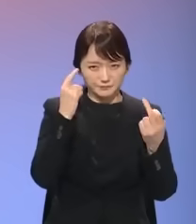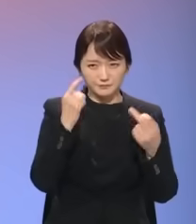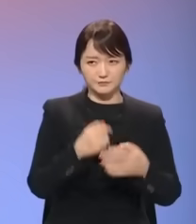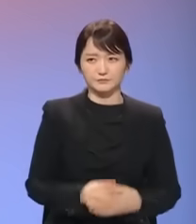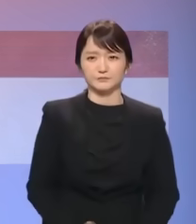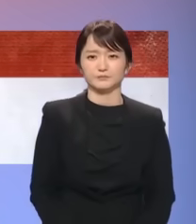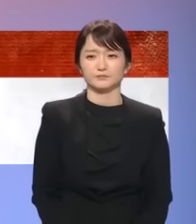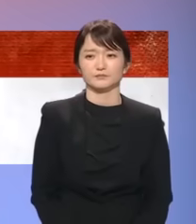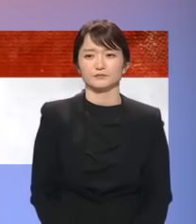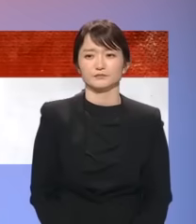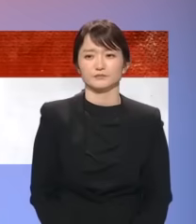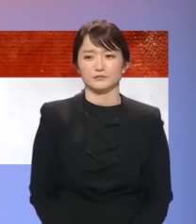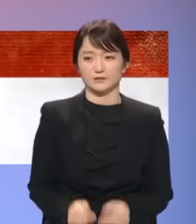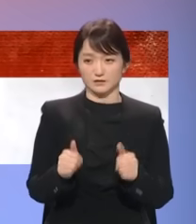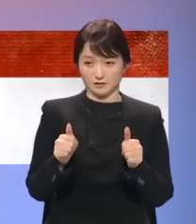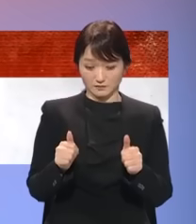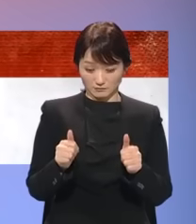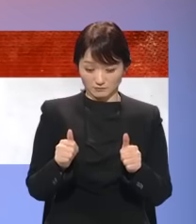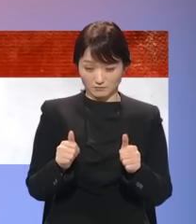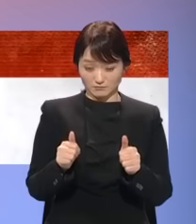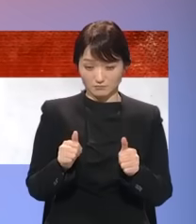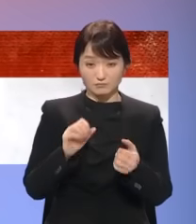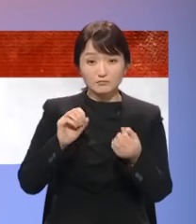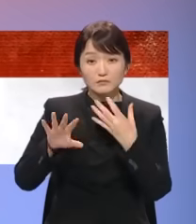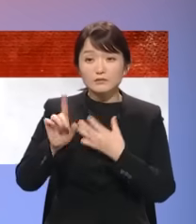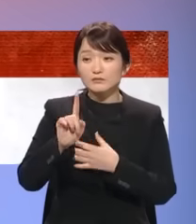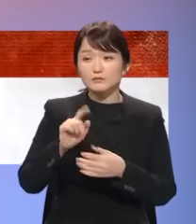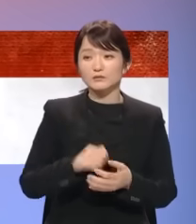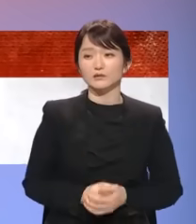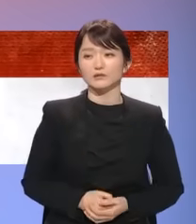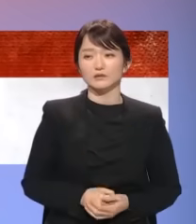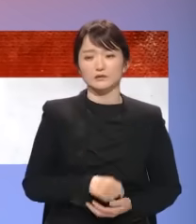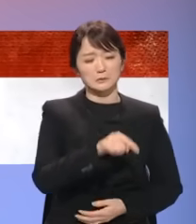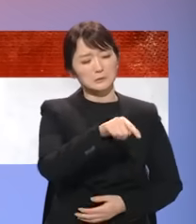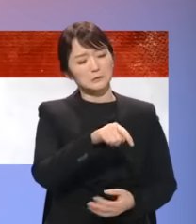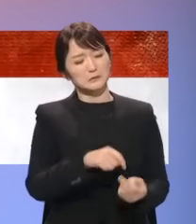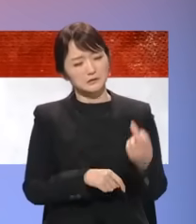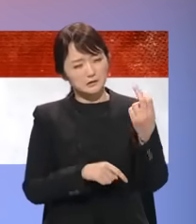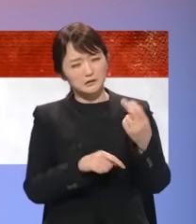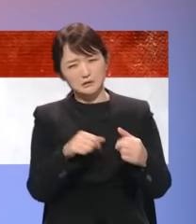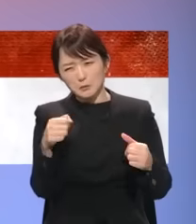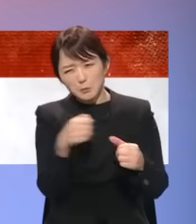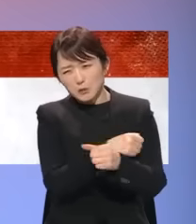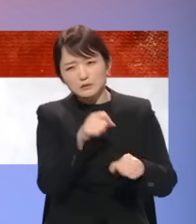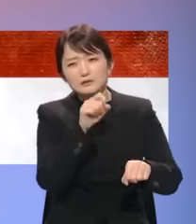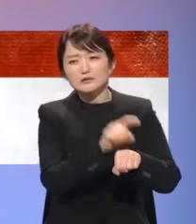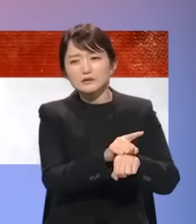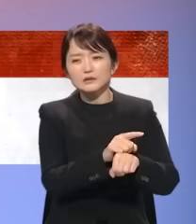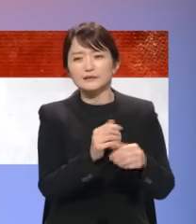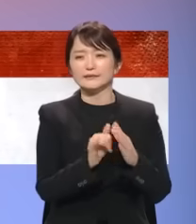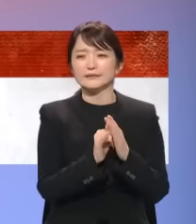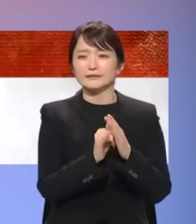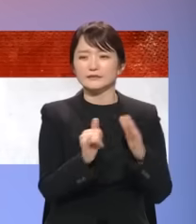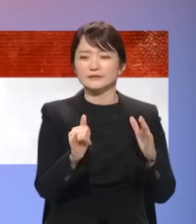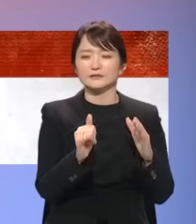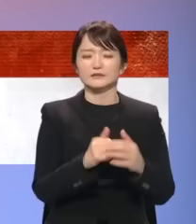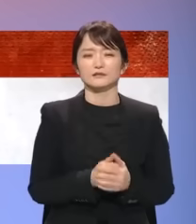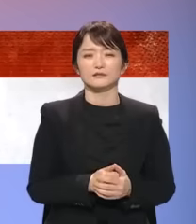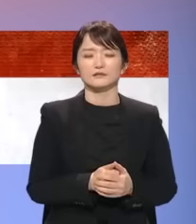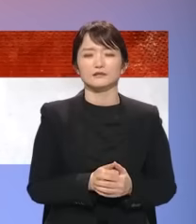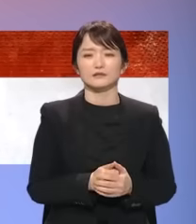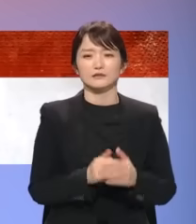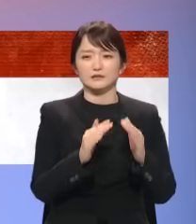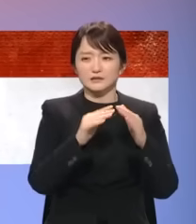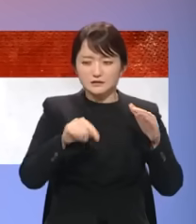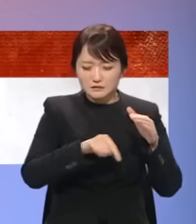들어보시죠 재판 과정에서는 그렇게 얘기하더라고요 저 형이 되게 폭력적이고 가족도 이제뭐